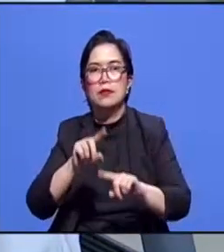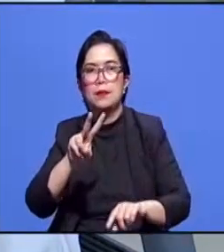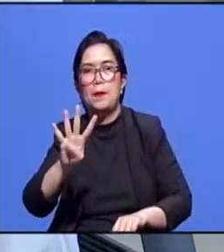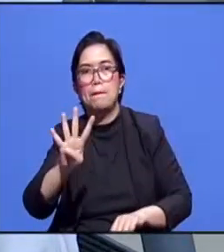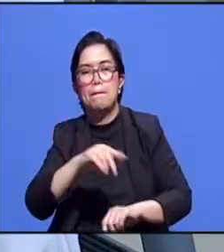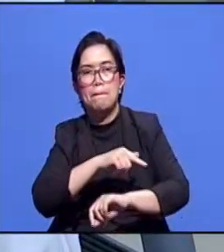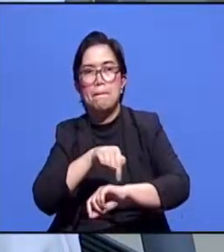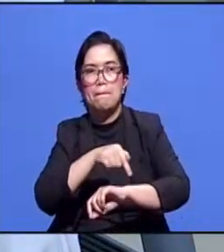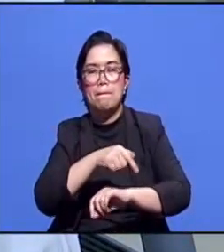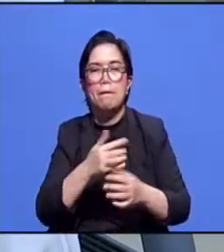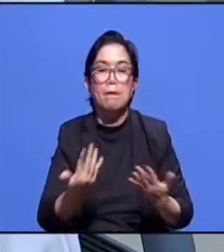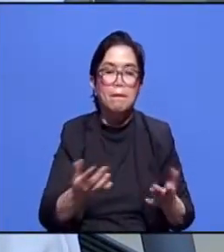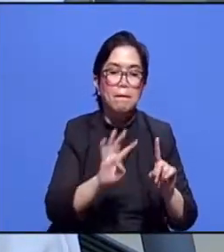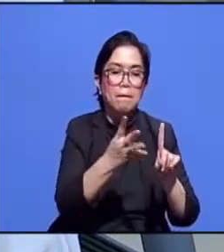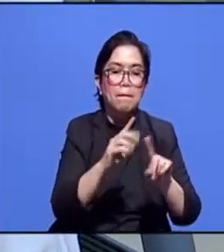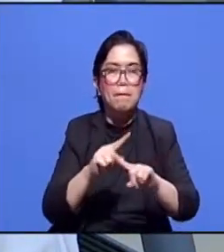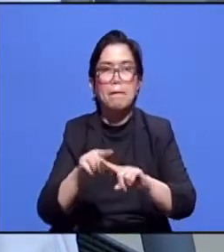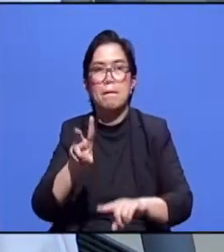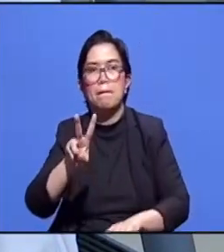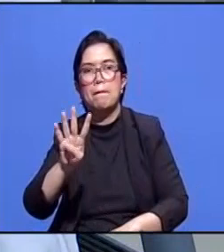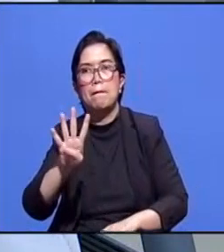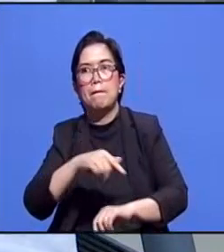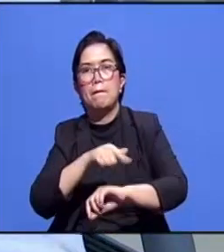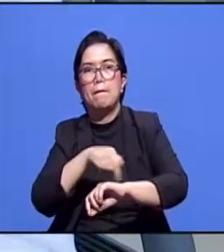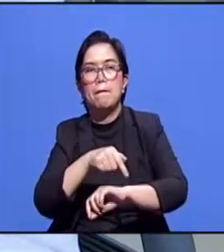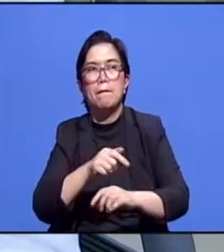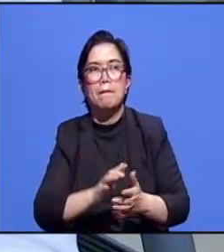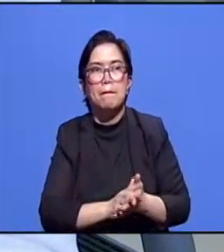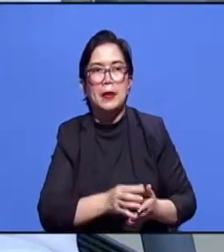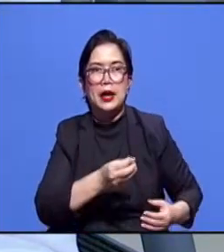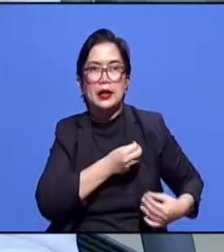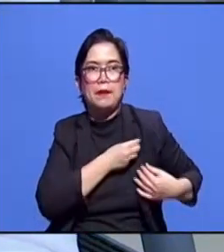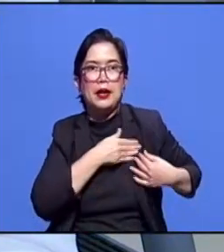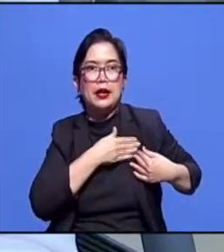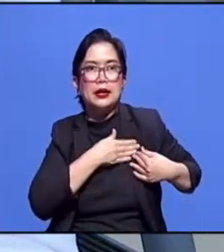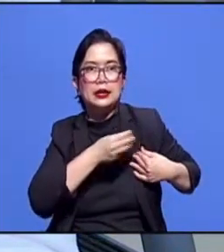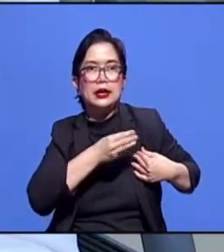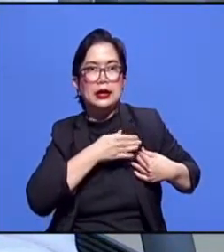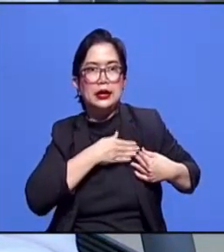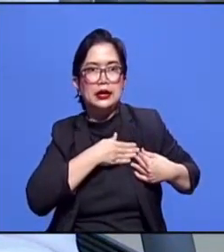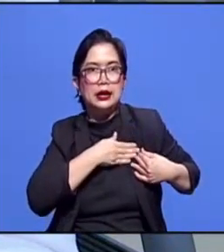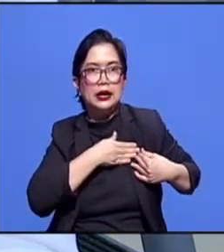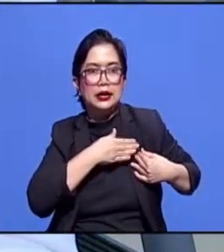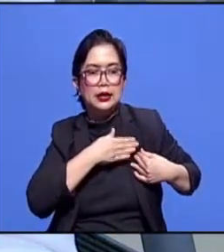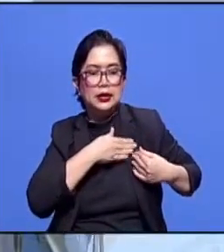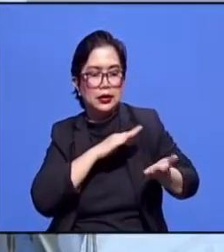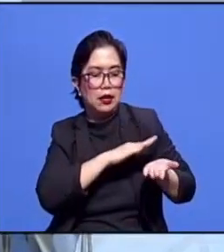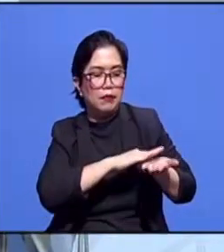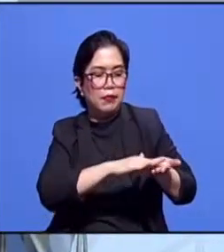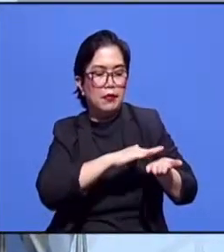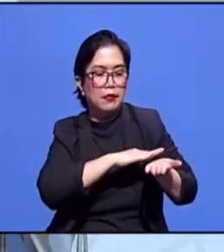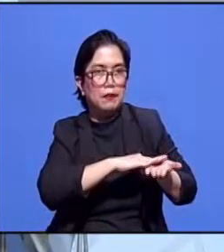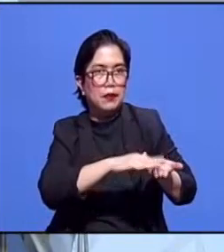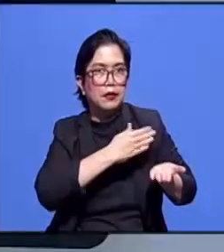atau bahkan sampai 14 hari, ya. Dengan cara ditempelin, ada semacam patch ditempel di dada, dia bisa